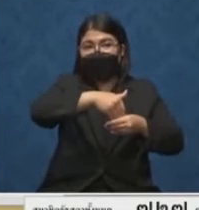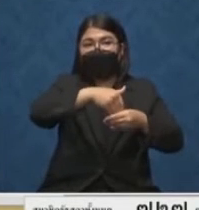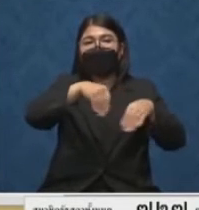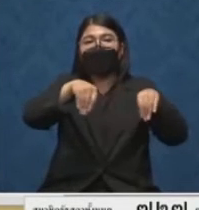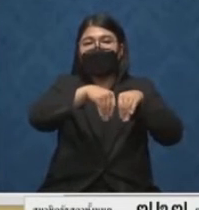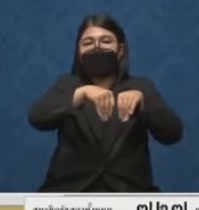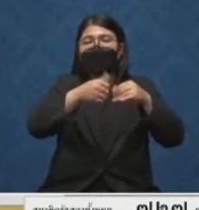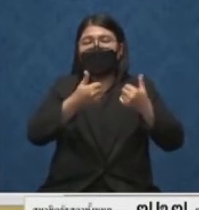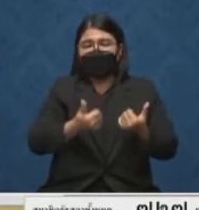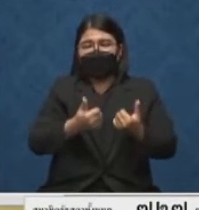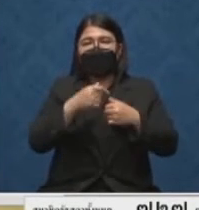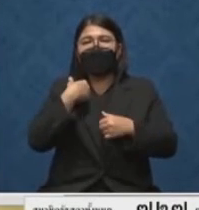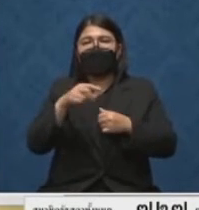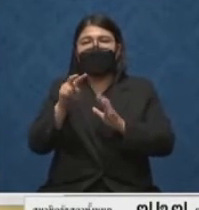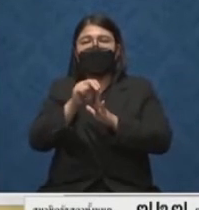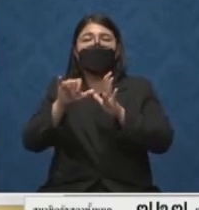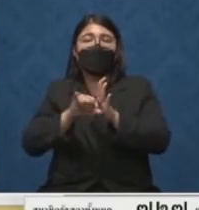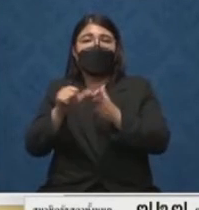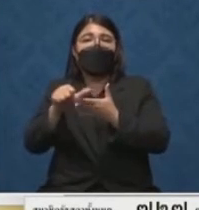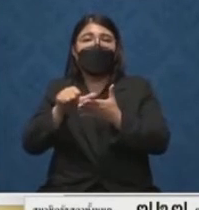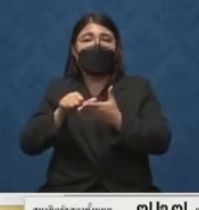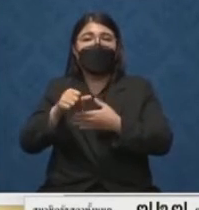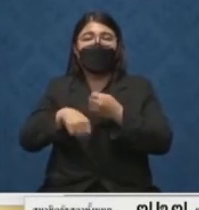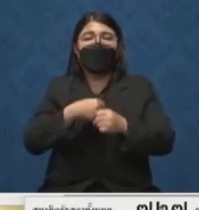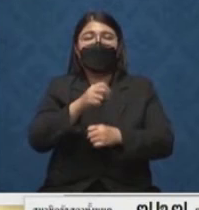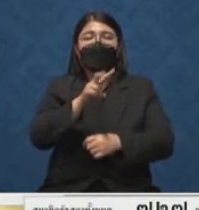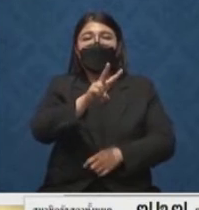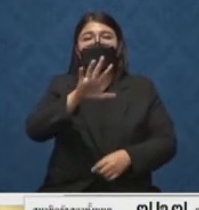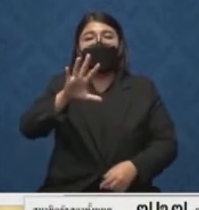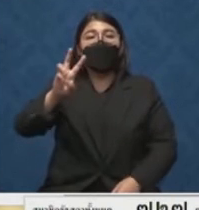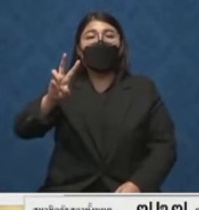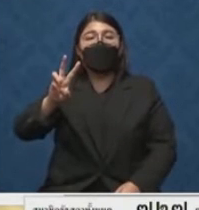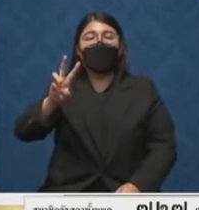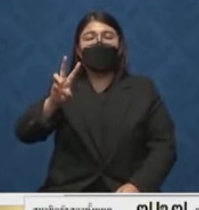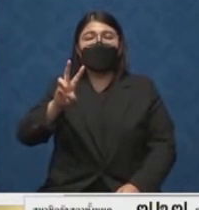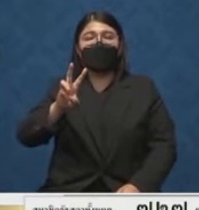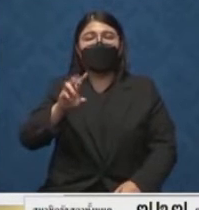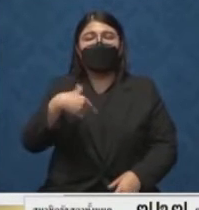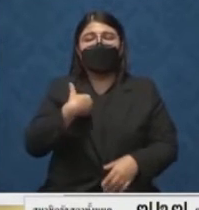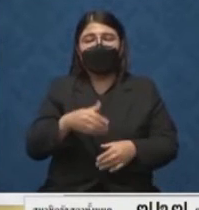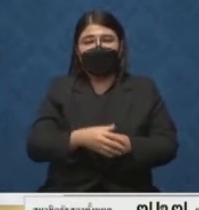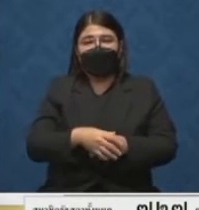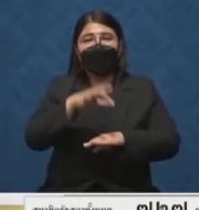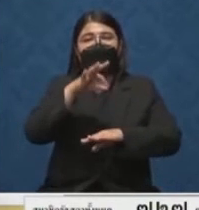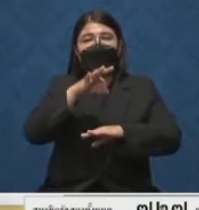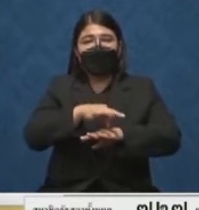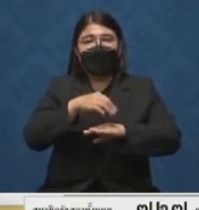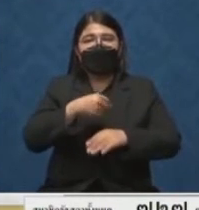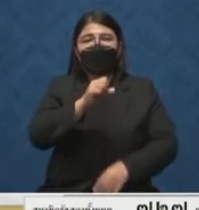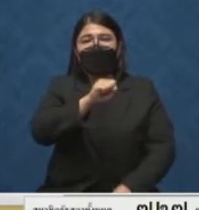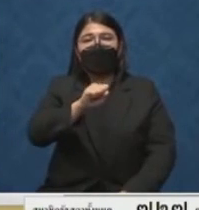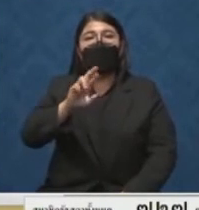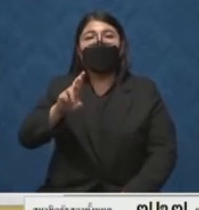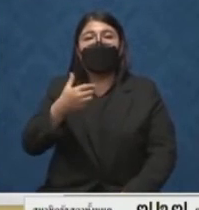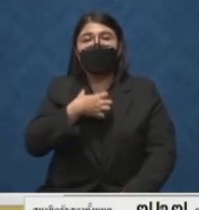ให้เป็ายุบายในการแ้ไขรันุมาตรเองเพื่อการจัตง CrusX รอให้พ personsมีส่วร่วม